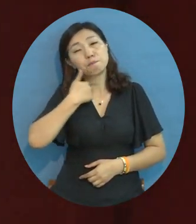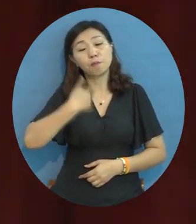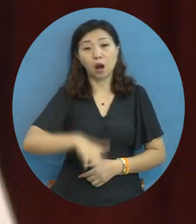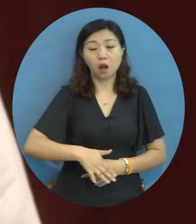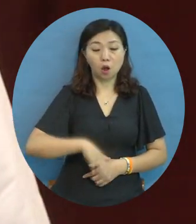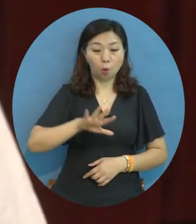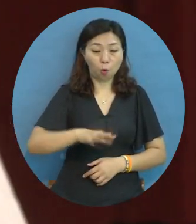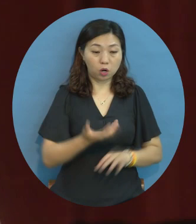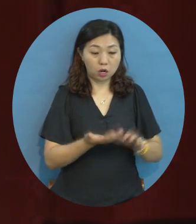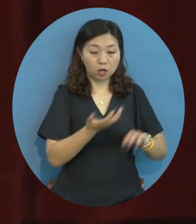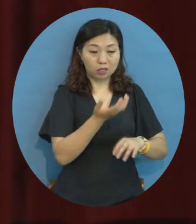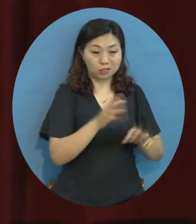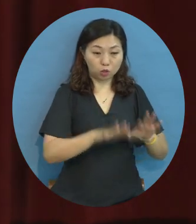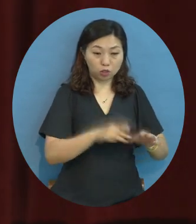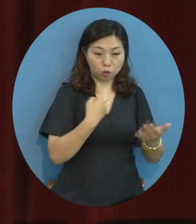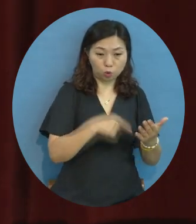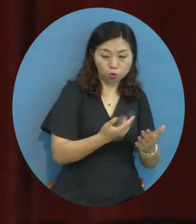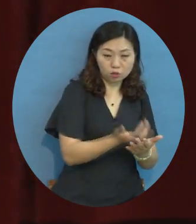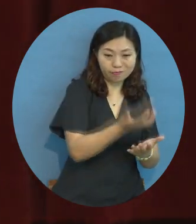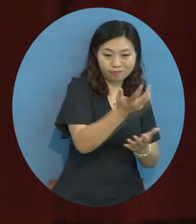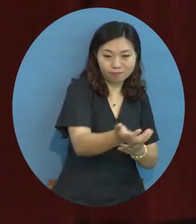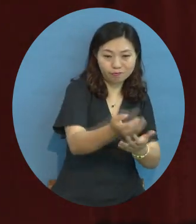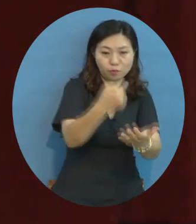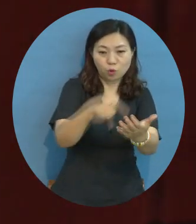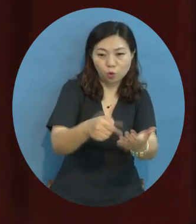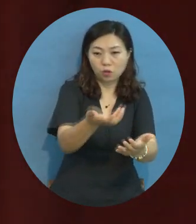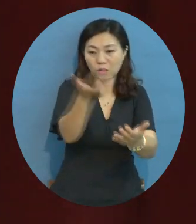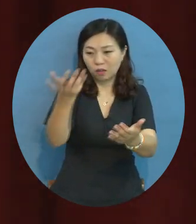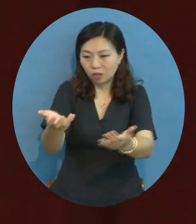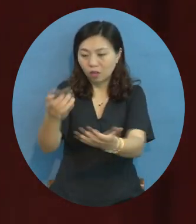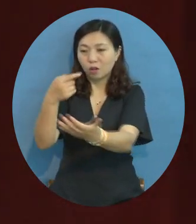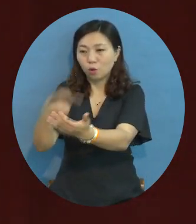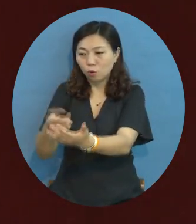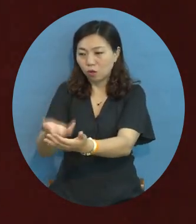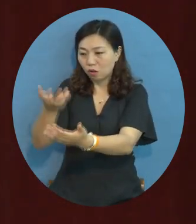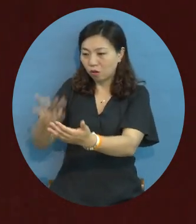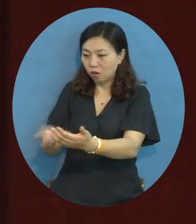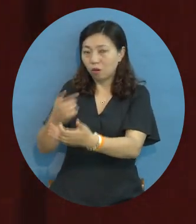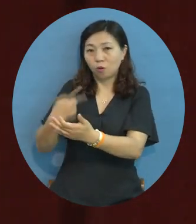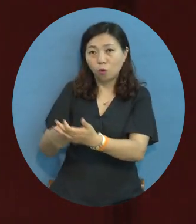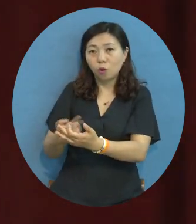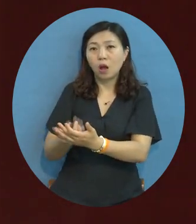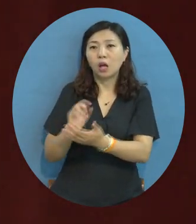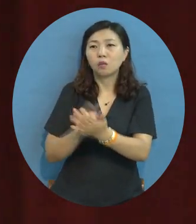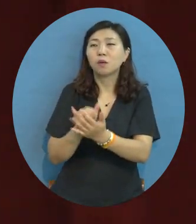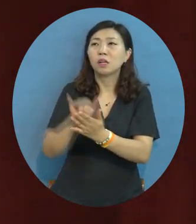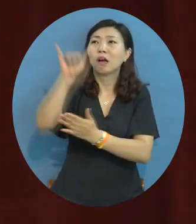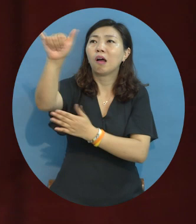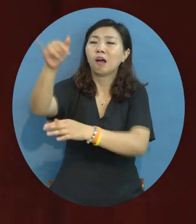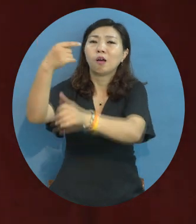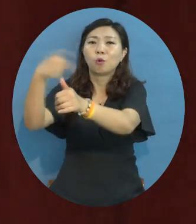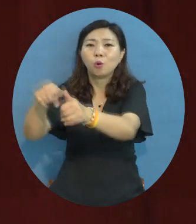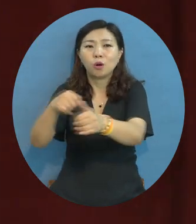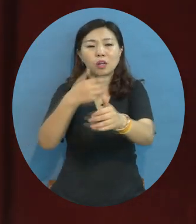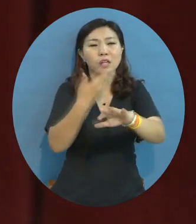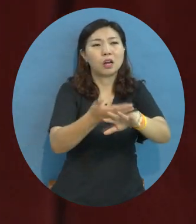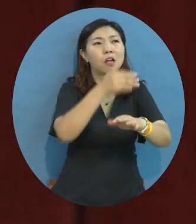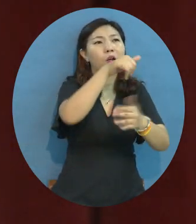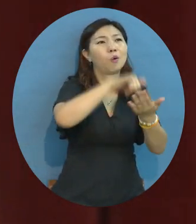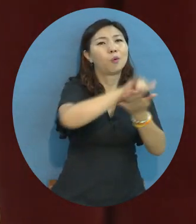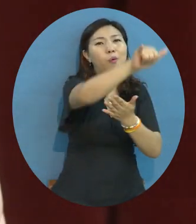자고 내일은 저기 가서 저기 자고 해외 가서 살든 국내에 오든 뭐 그냥